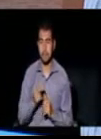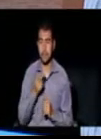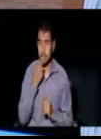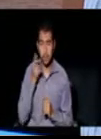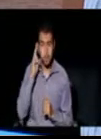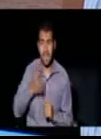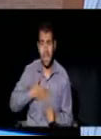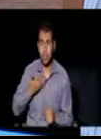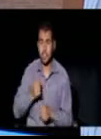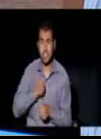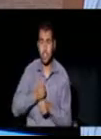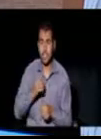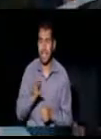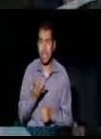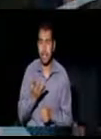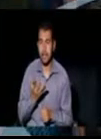لايه؟